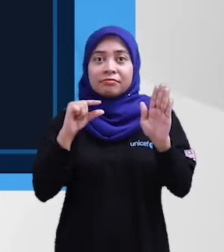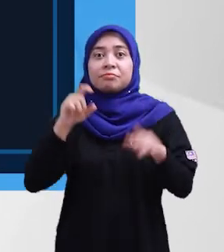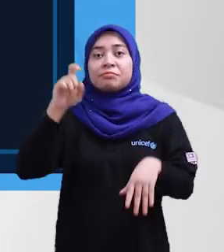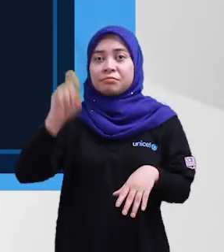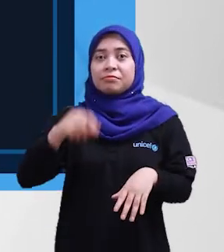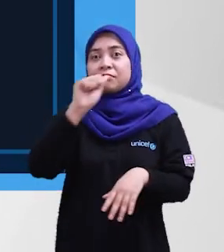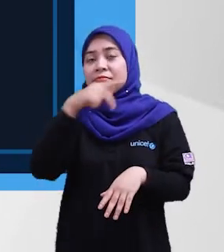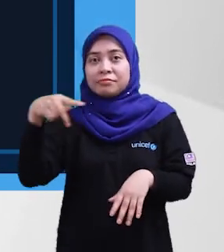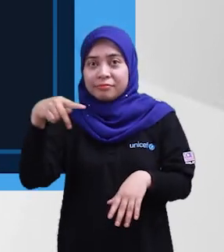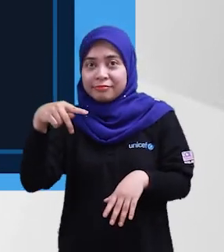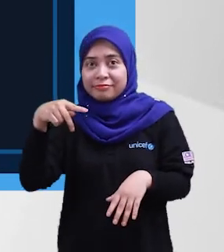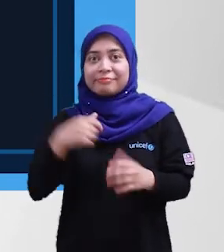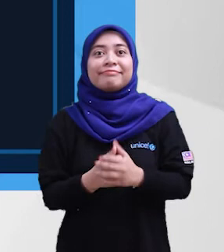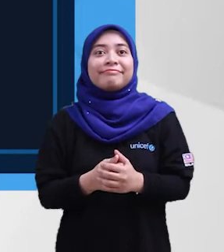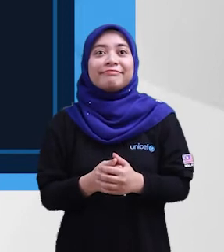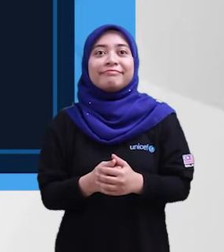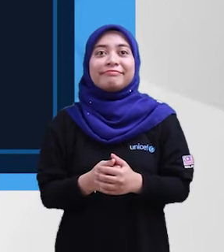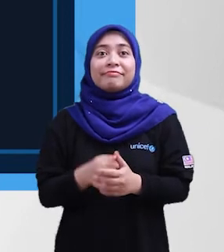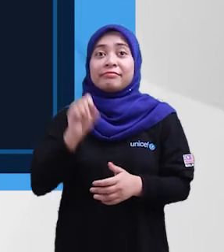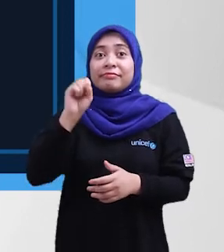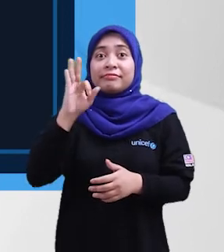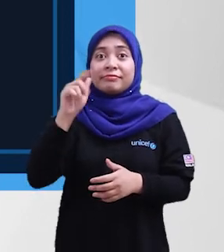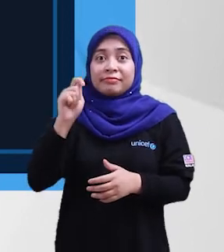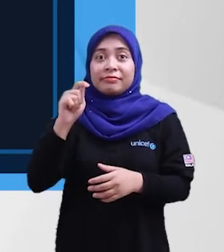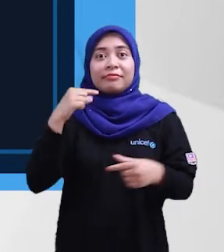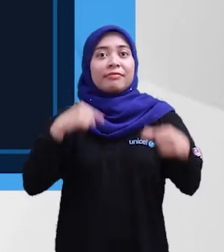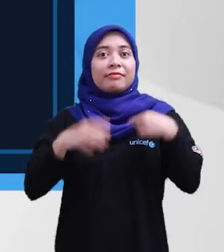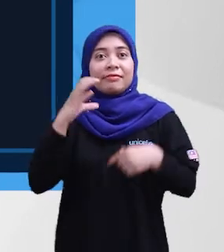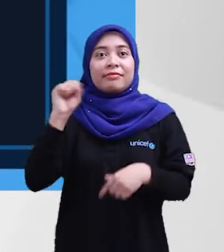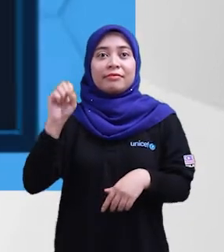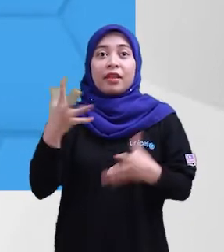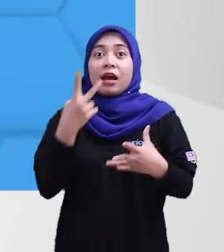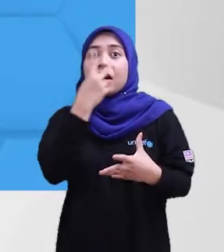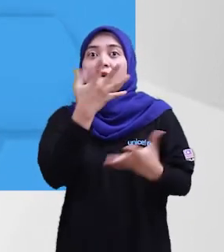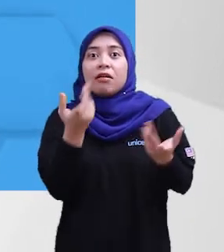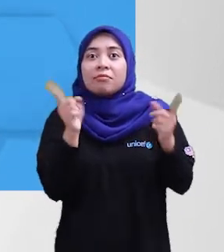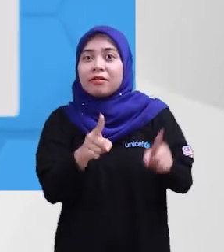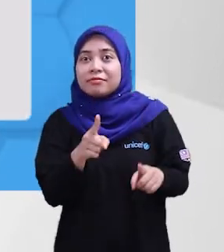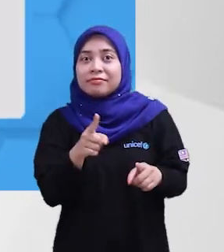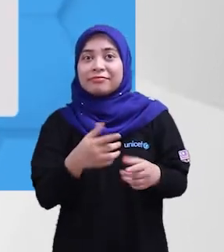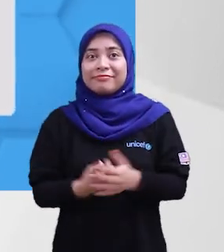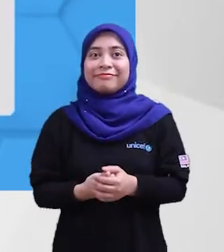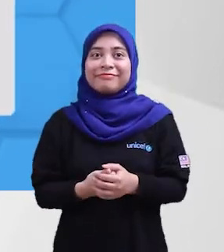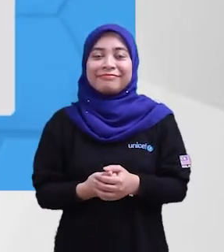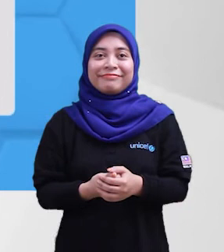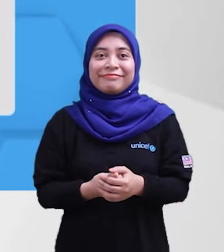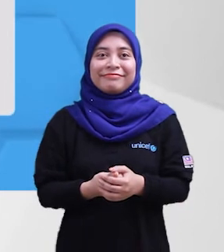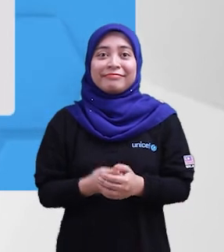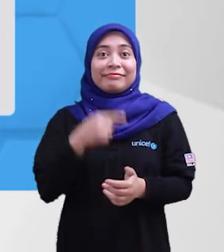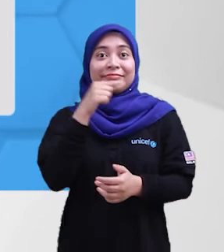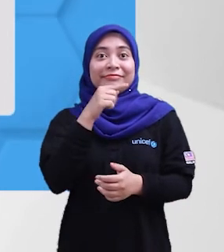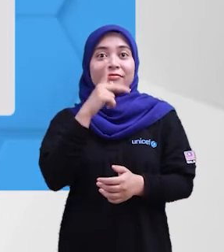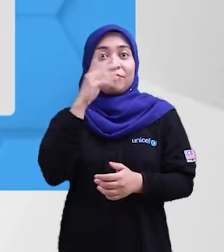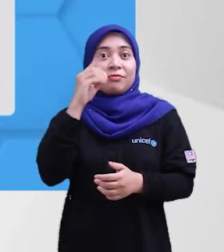memilih elemen yang perlu diaplikasikan pada sifat dan gaya CSS. Jom kita tengok apa yang sedang berlaku di sini.